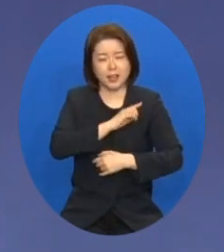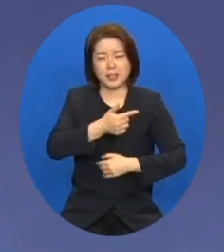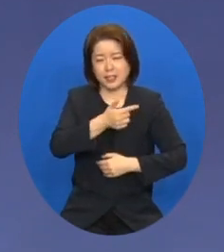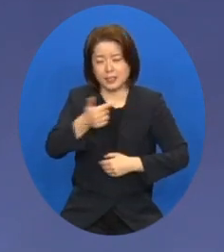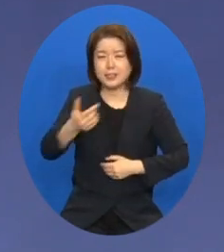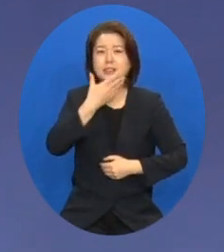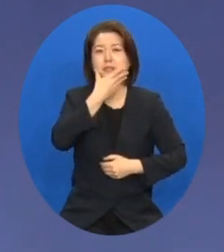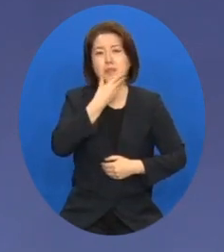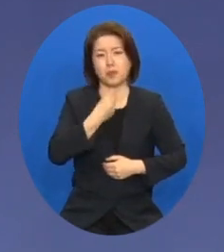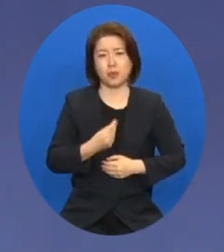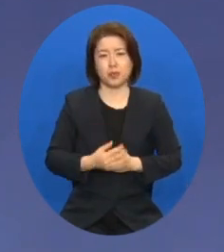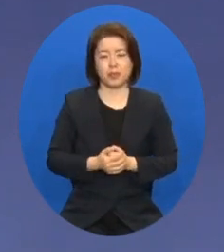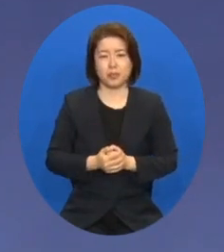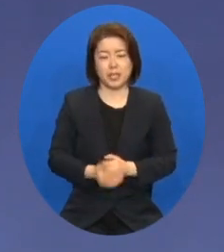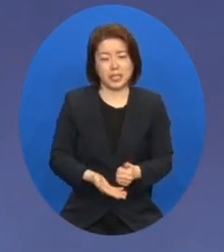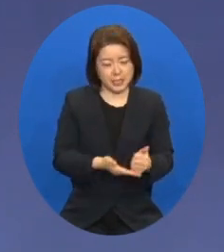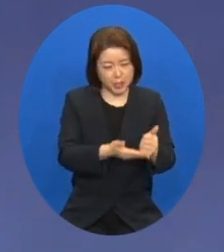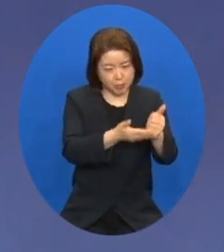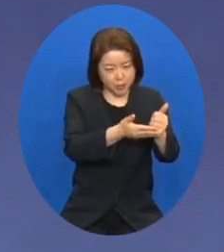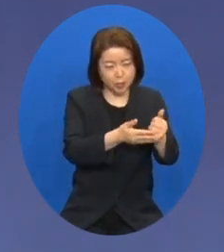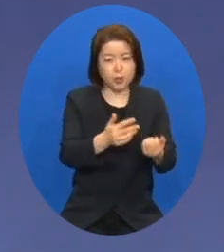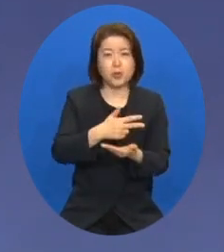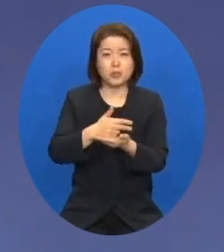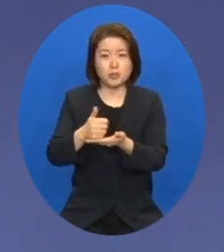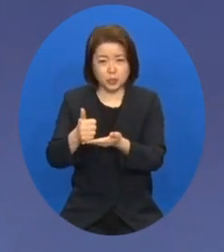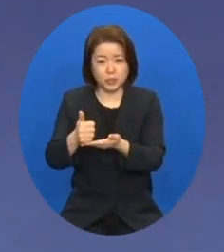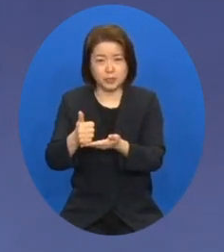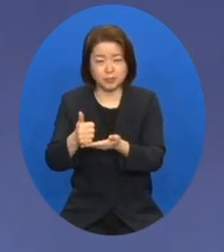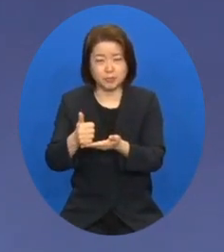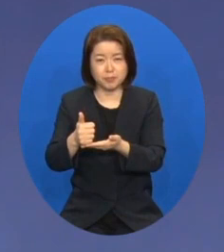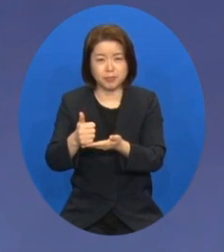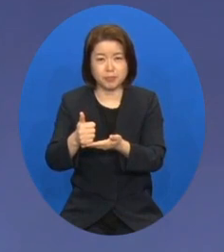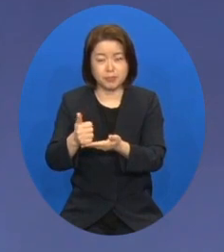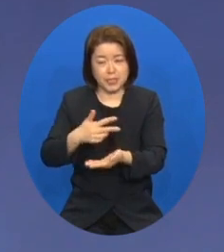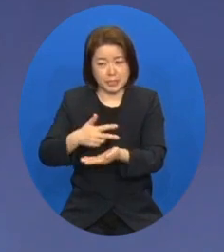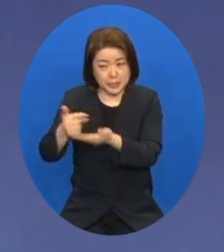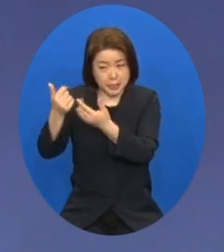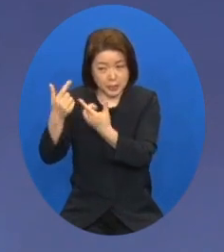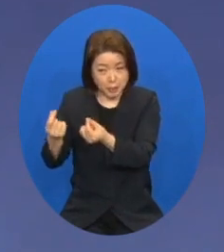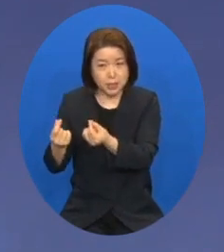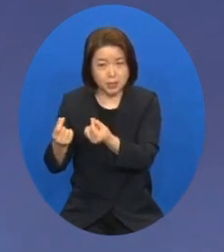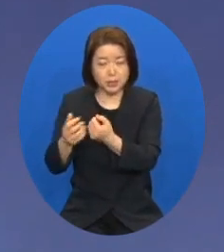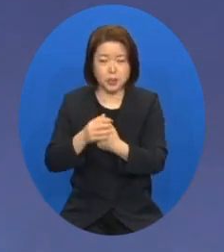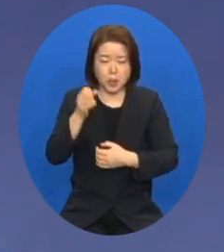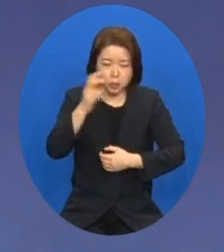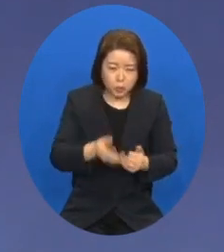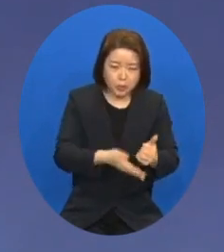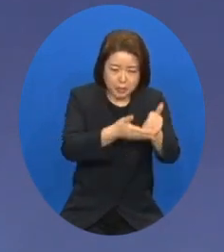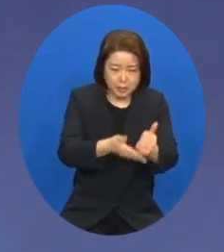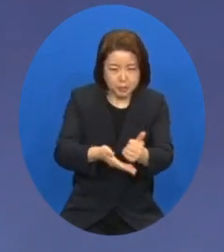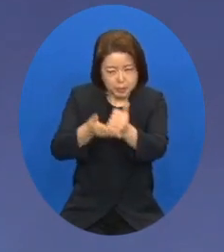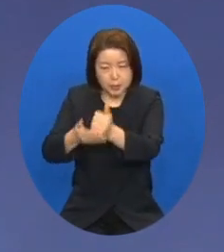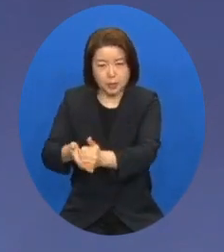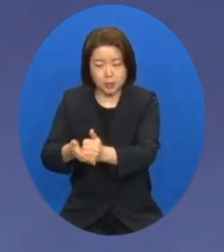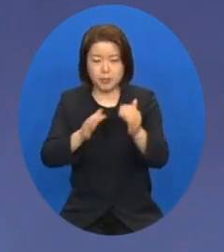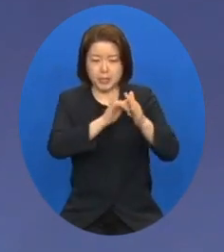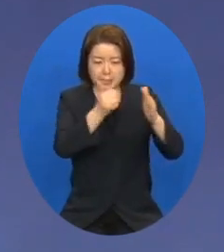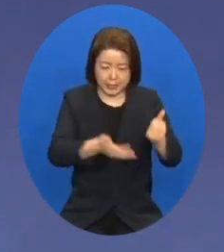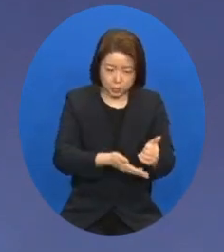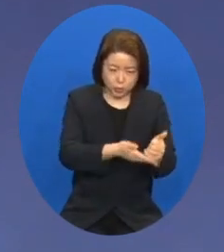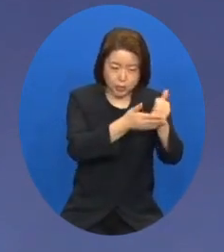복입니다 섬기고 주님의 주님을 섬기다 듯이 또 섬기고 섬 가족을 그렇게